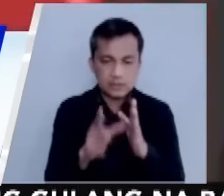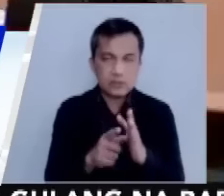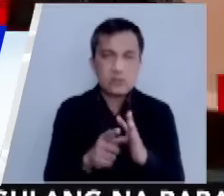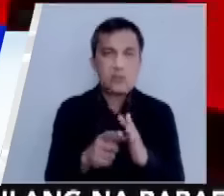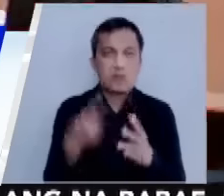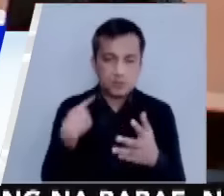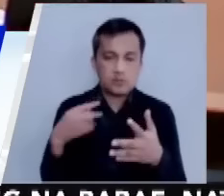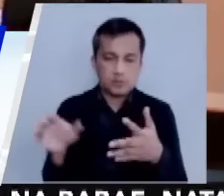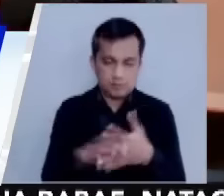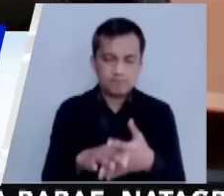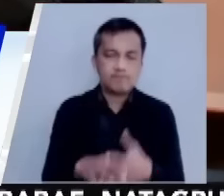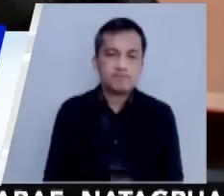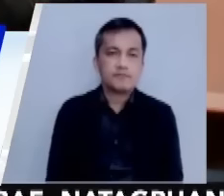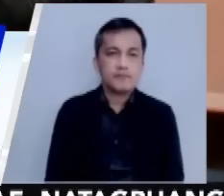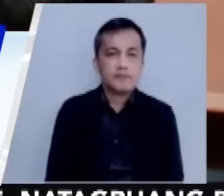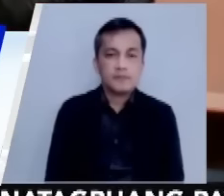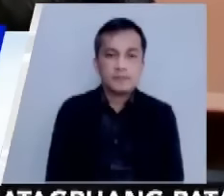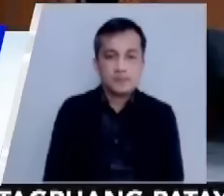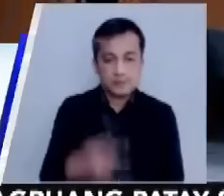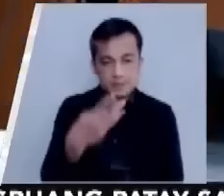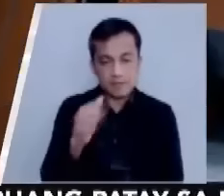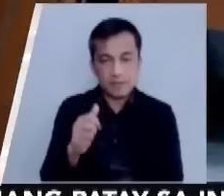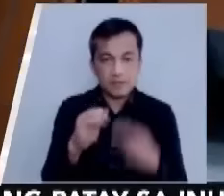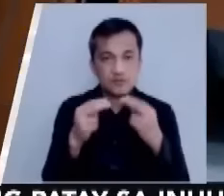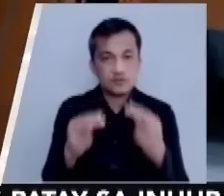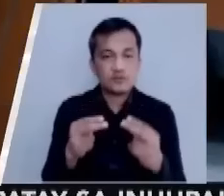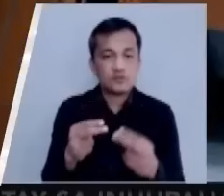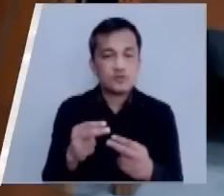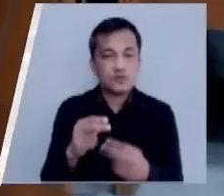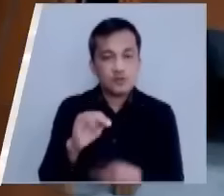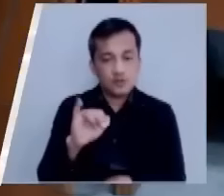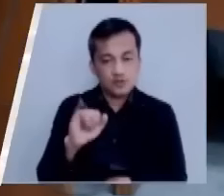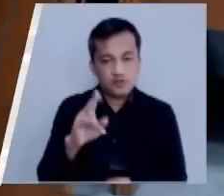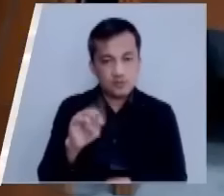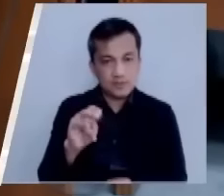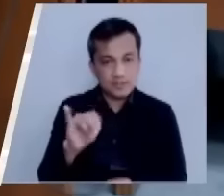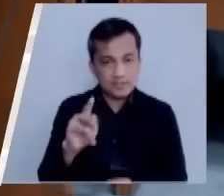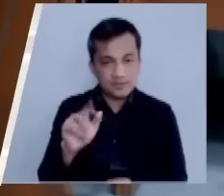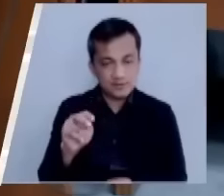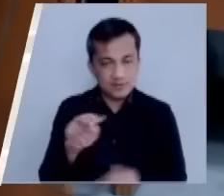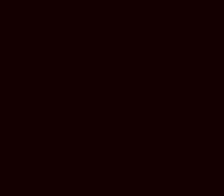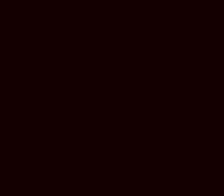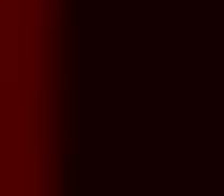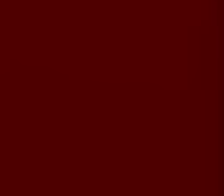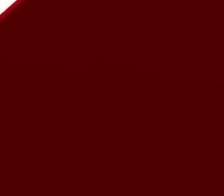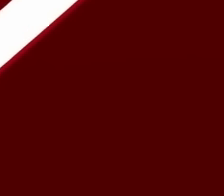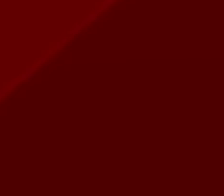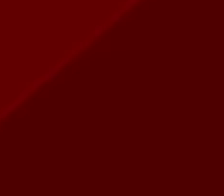isasampa. Para sa GMA Integrated News, June Veneracion, Nakatutok, 24 Oras.